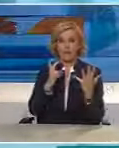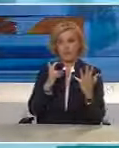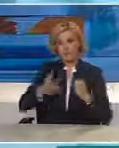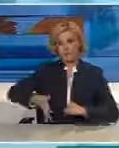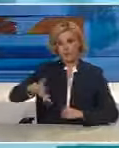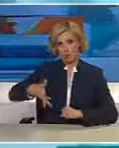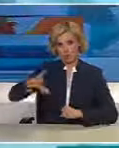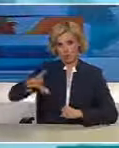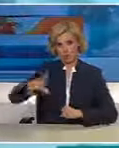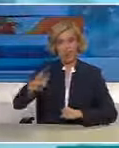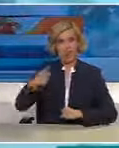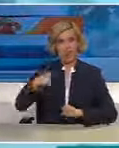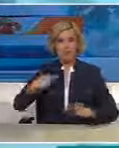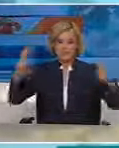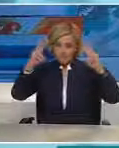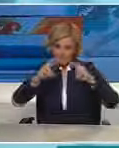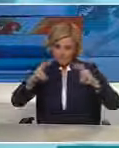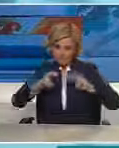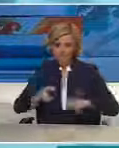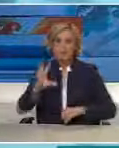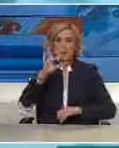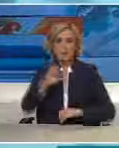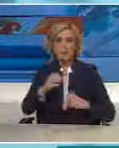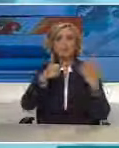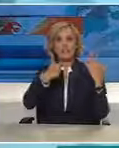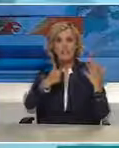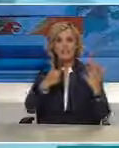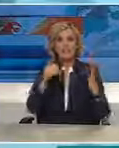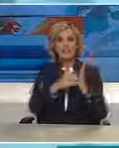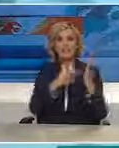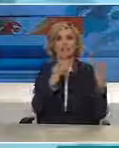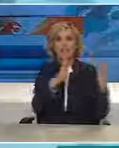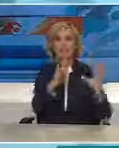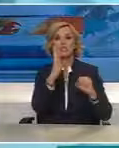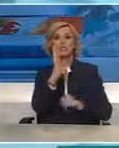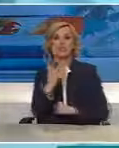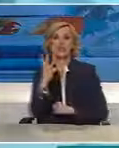Έχουν συνολικά ελεγχθεί 56.944 κλινικά δείγματα.